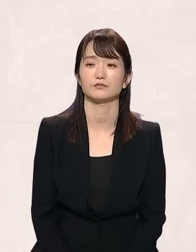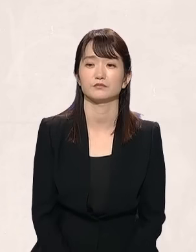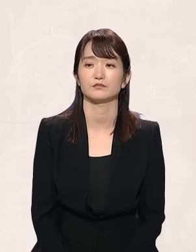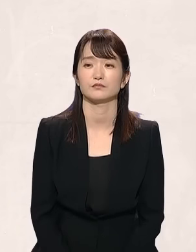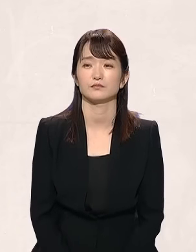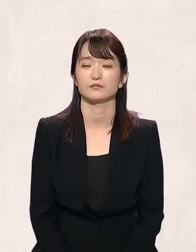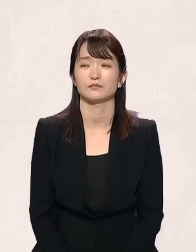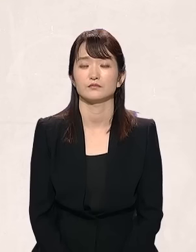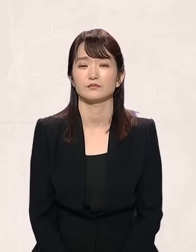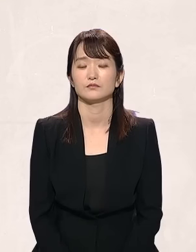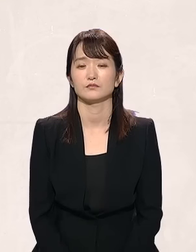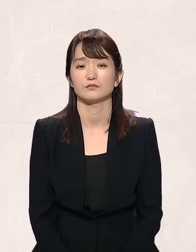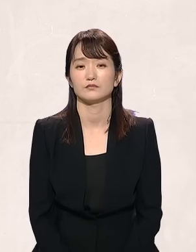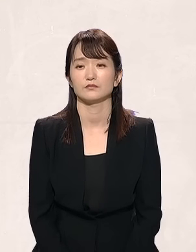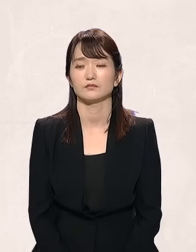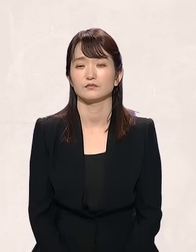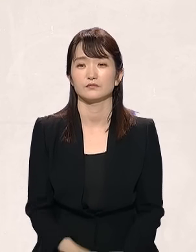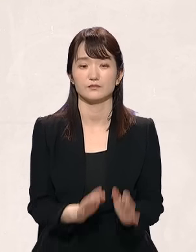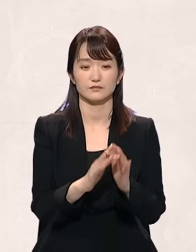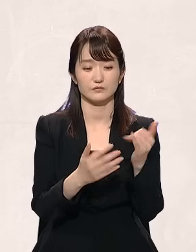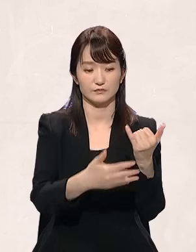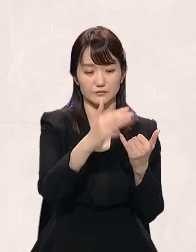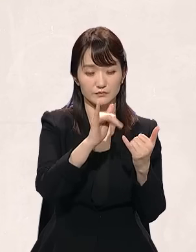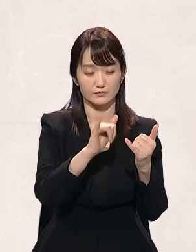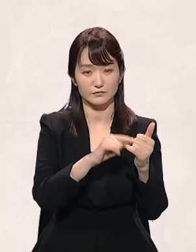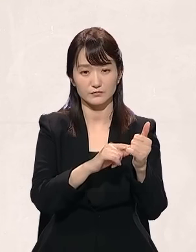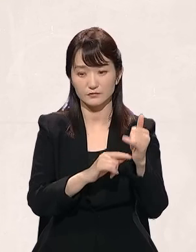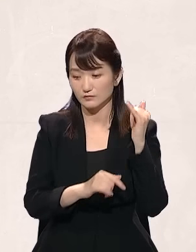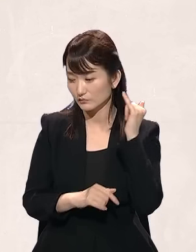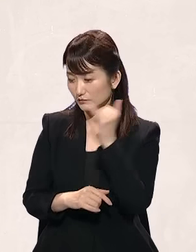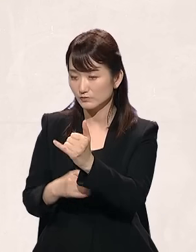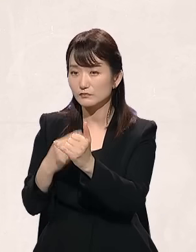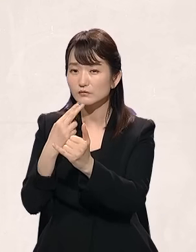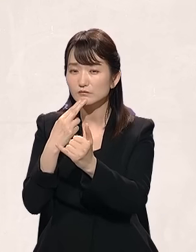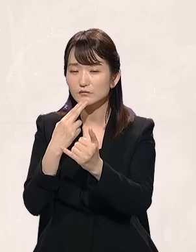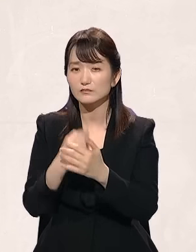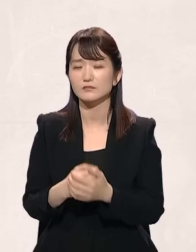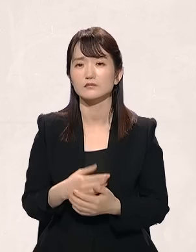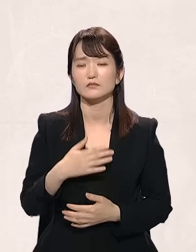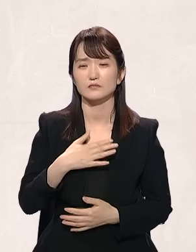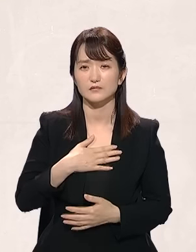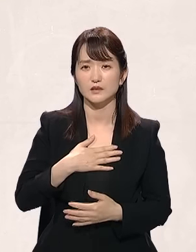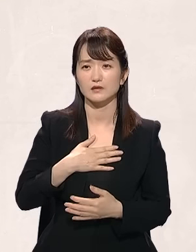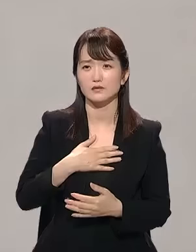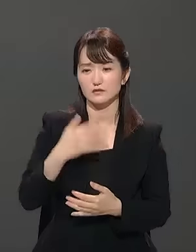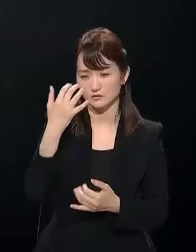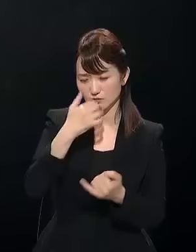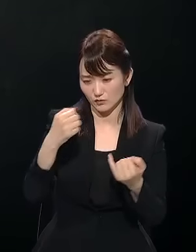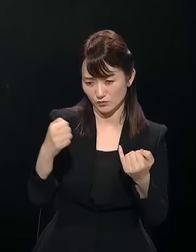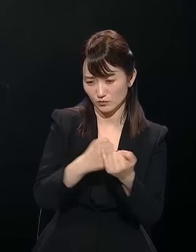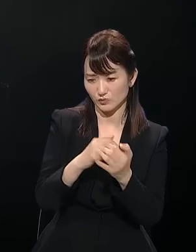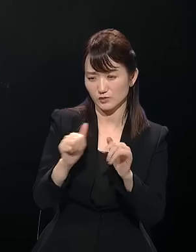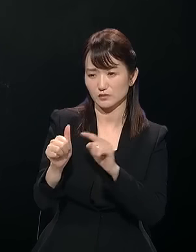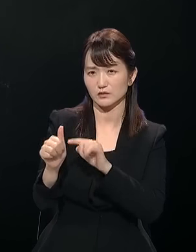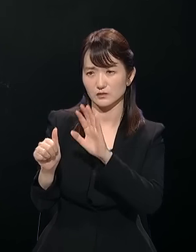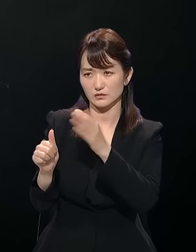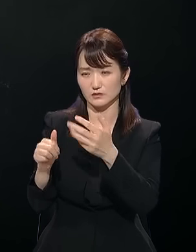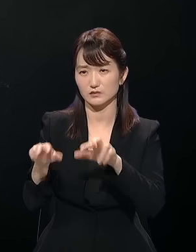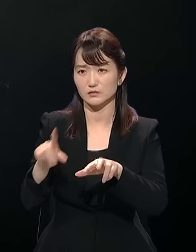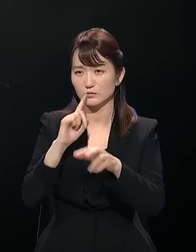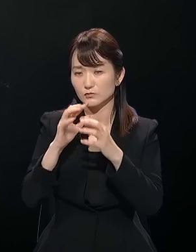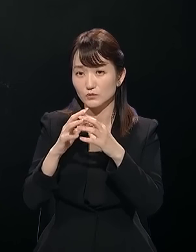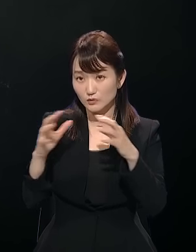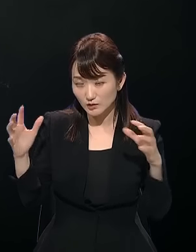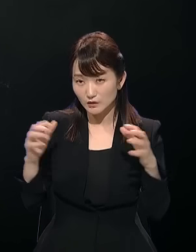어 뭐 나는 그 유튜버한테 한 번도 연락을 따로 받은 적도 없고 가해자가 됐다 그리고 현재 논란으로 인해서 회계에서